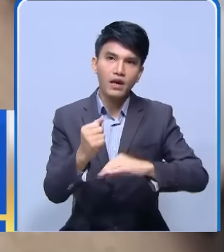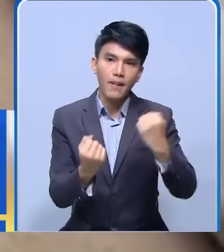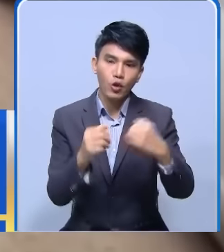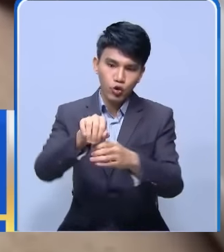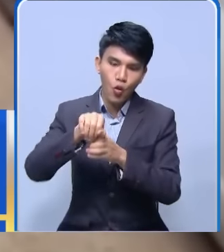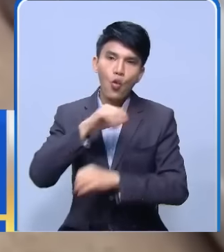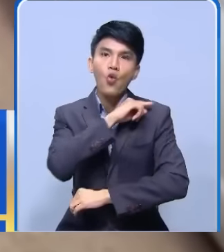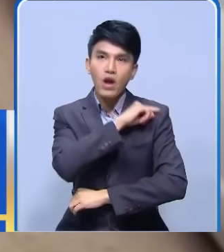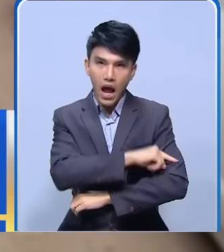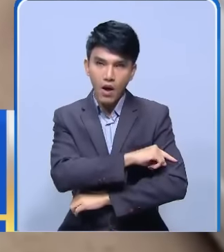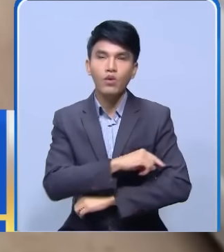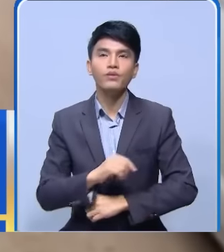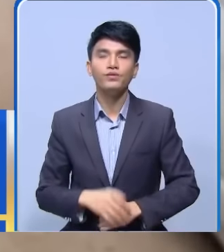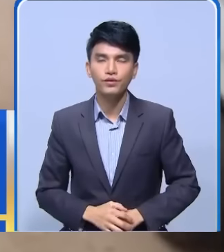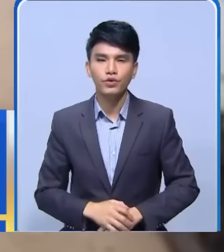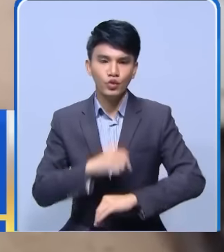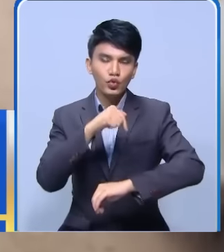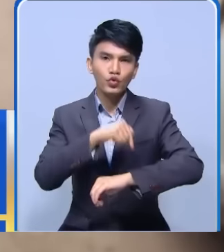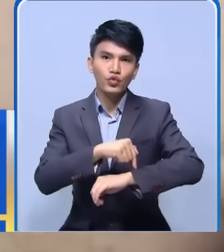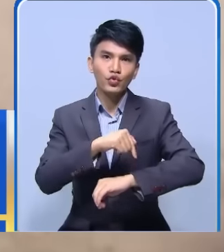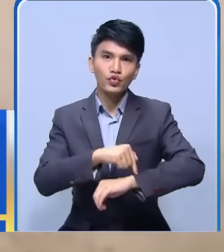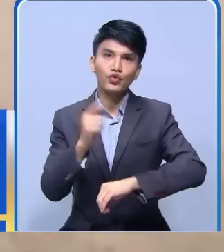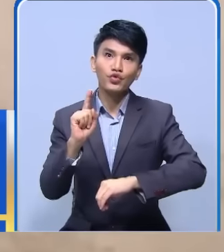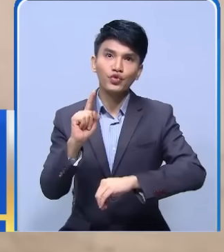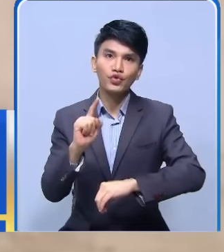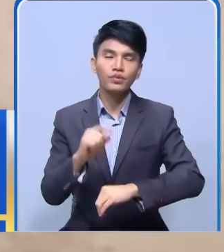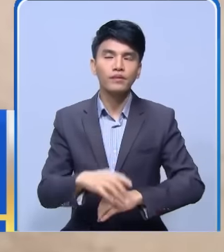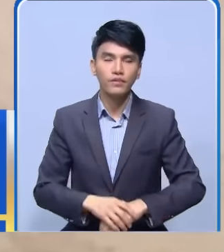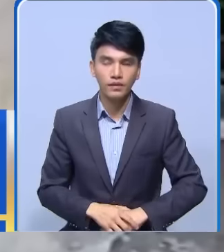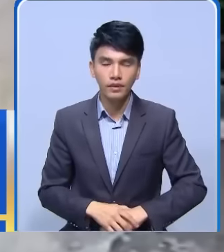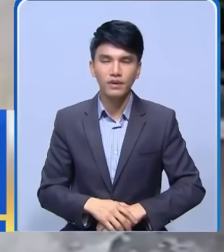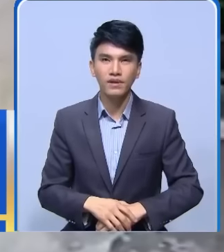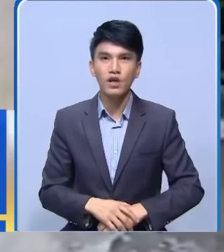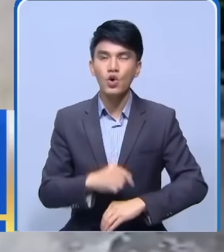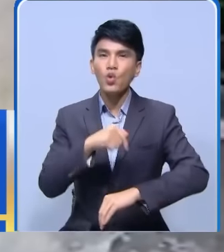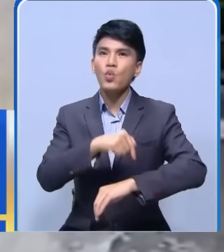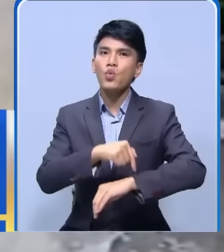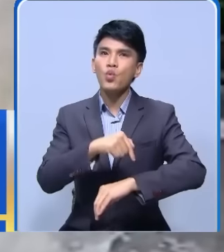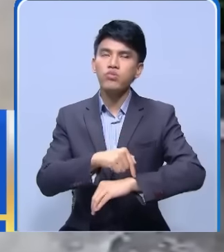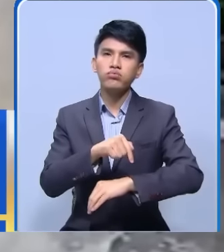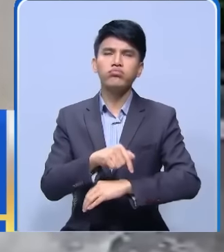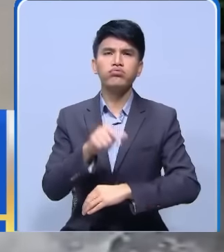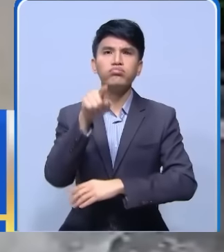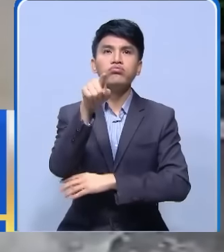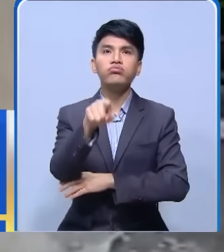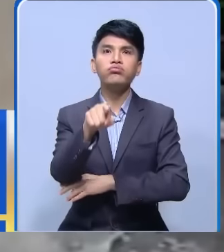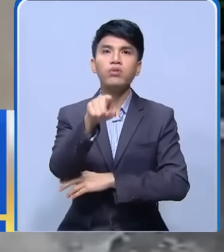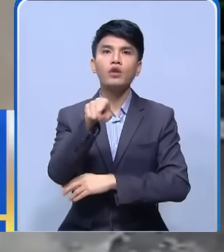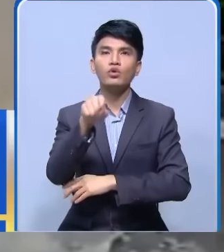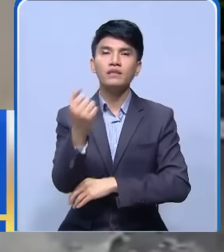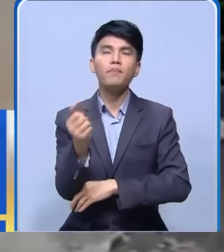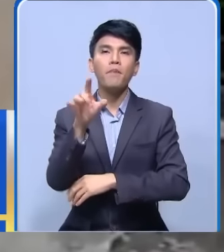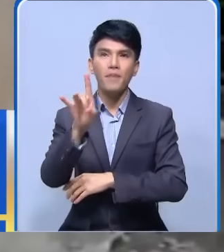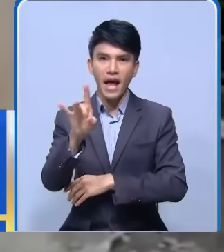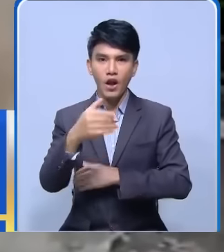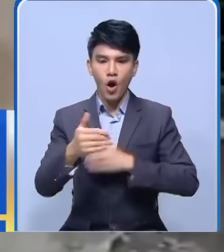ขาวเข้าไปในพื้นที่เวลาประมาณ 13:18 นาทีของวันที่19ตุลาคมก่อนที่จะเปิดห้องพักที่รีสอร์ท